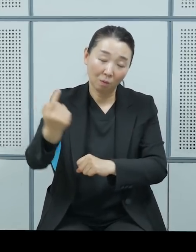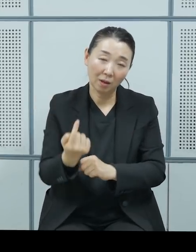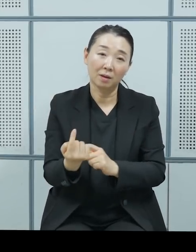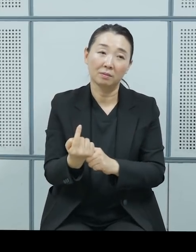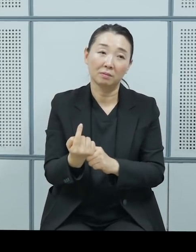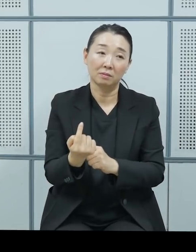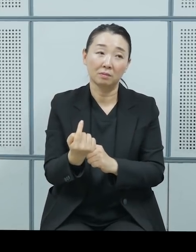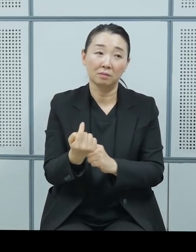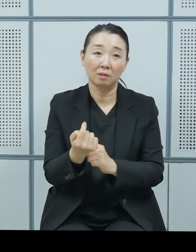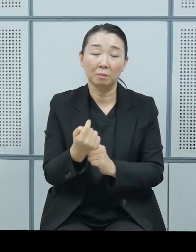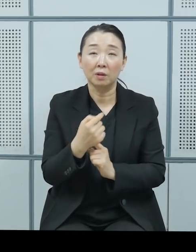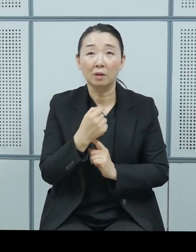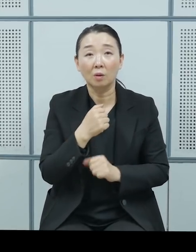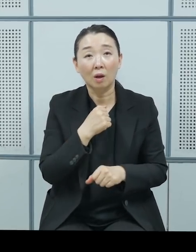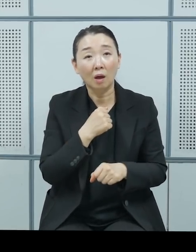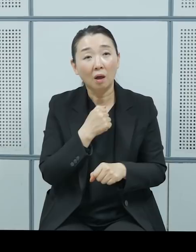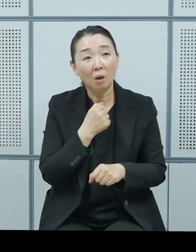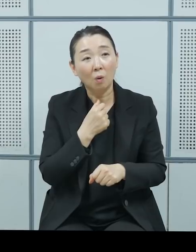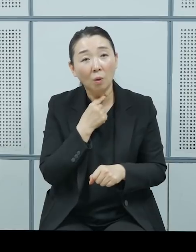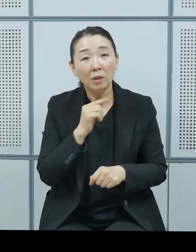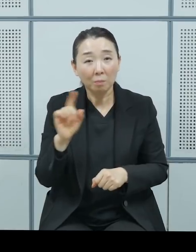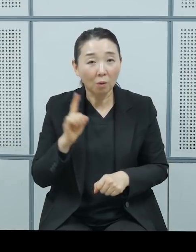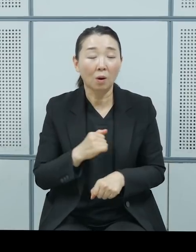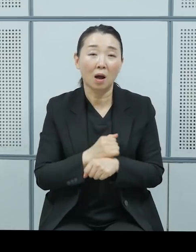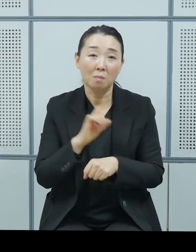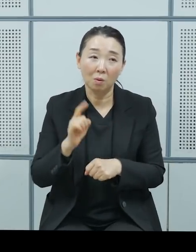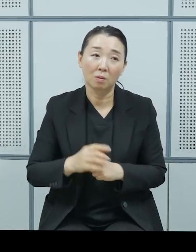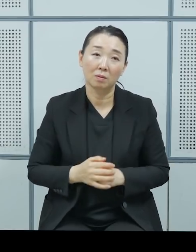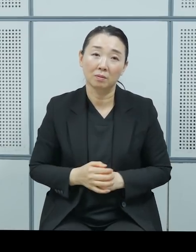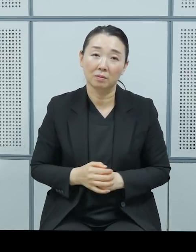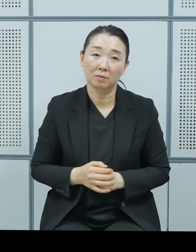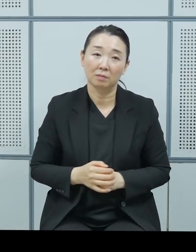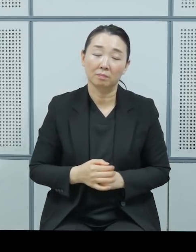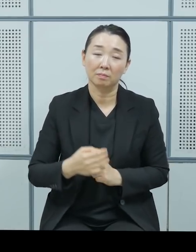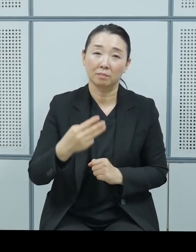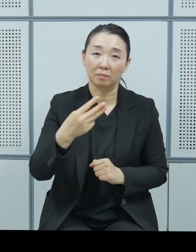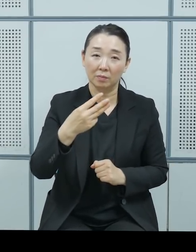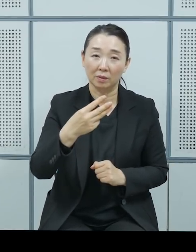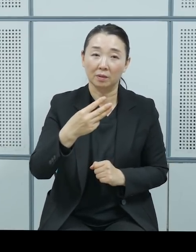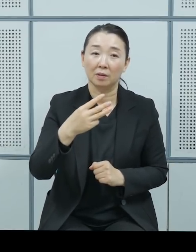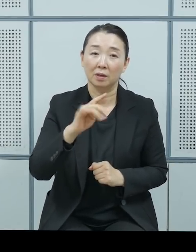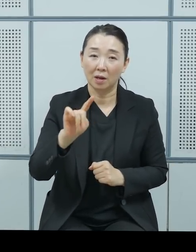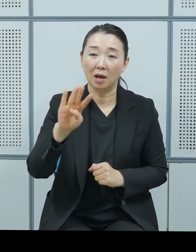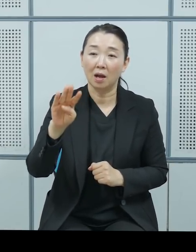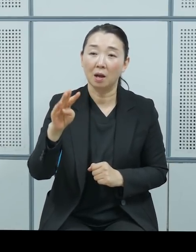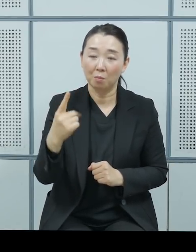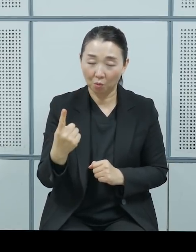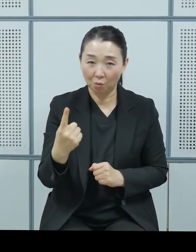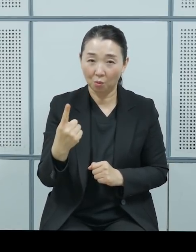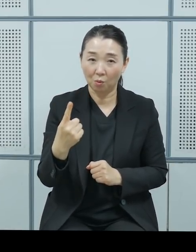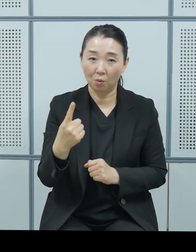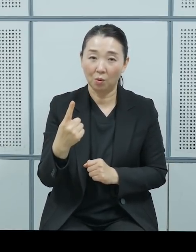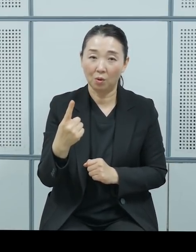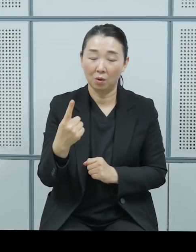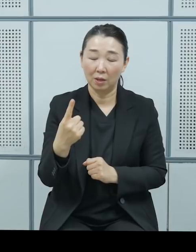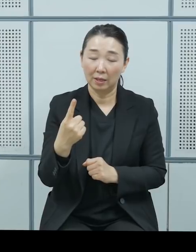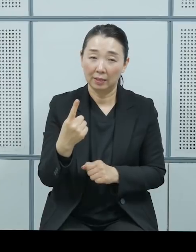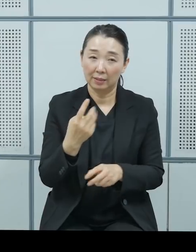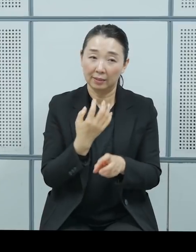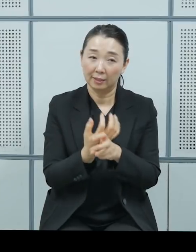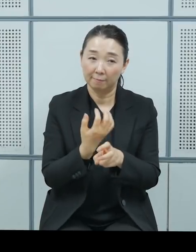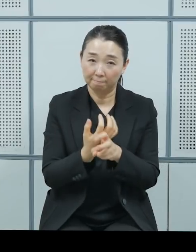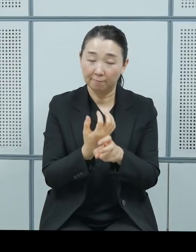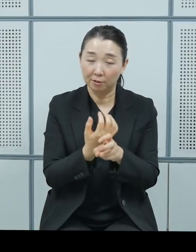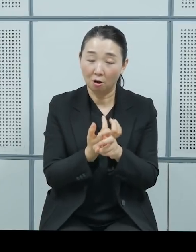하실 수 있어요 물으니까 자기는 그 라보 자동차 0.5톤짜리를 네. 있으면 그거 가지고 퀵